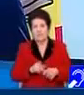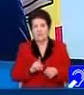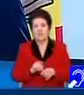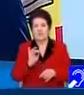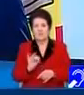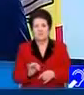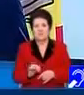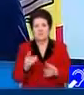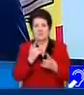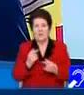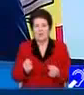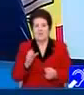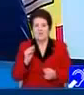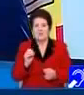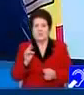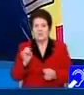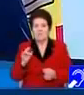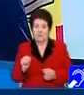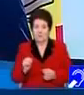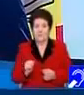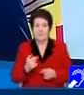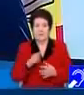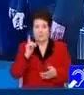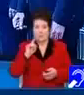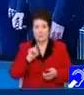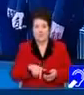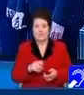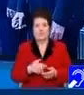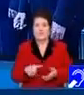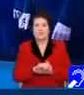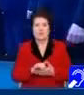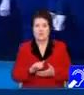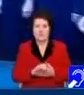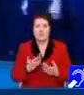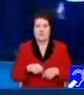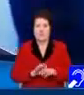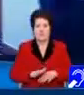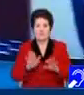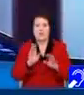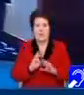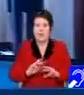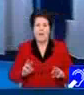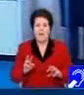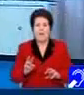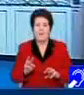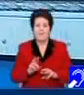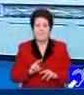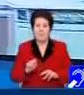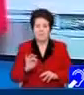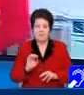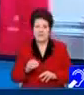Mondială a Comerțului la Geneva. La fel de puțin o cunoaște societatea și pe Cristina Lesnic, de astăzi vicepremier pentru reintegrare.